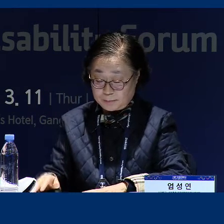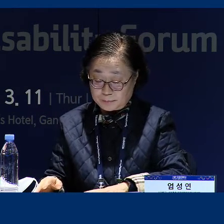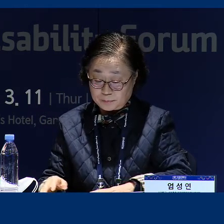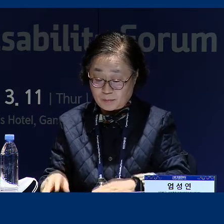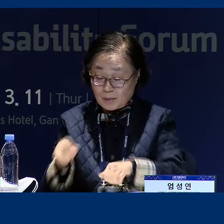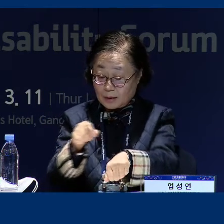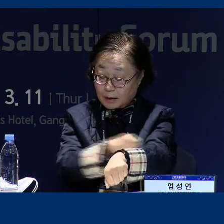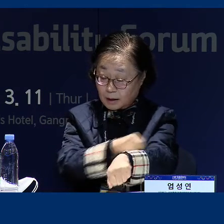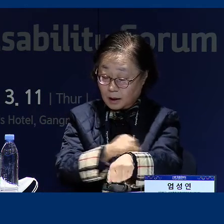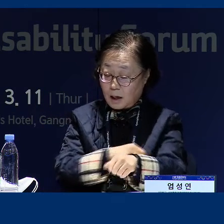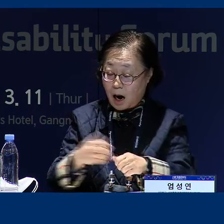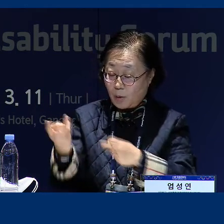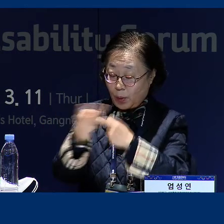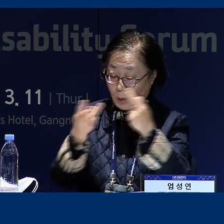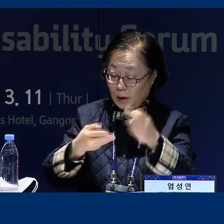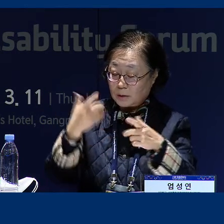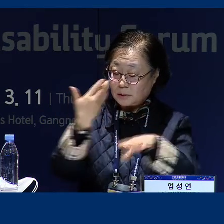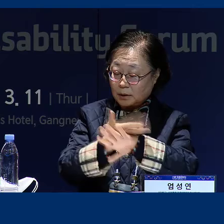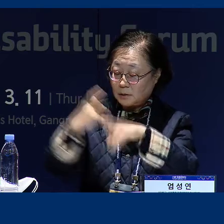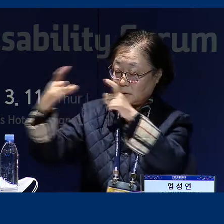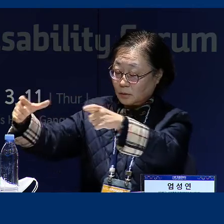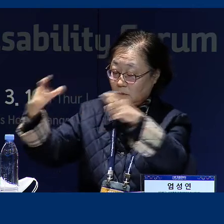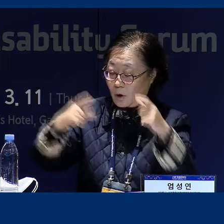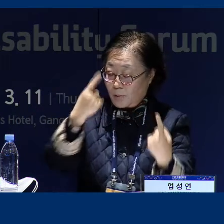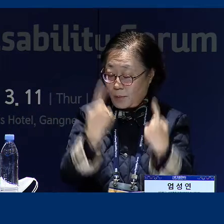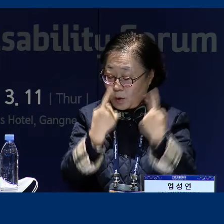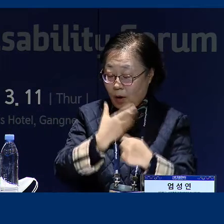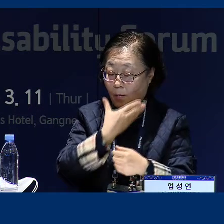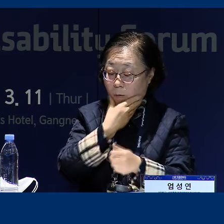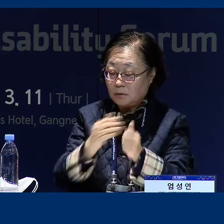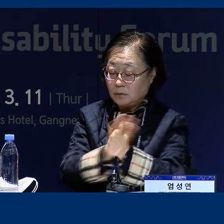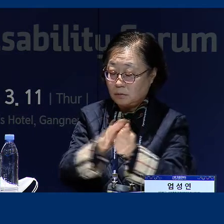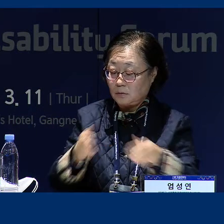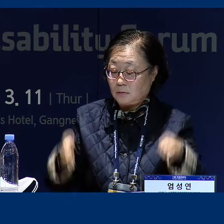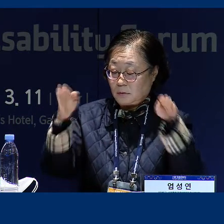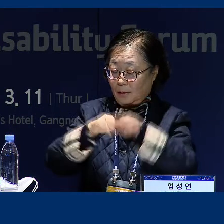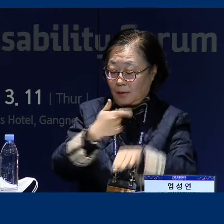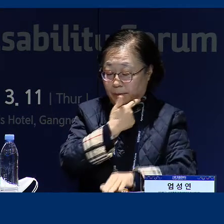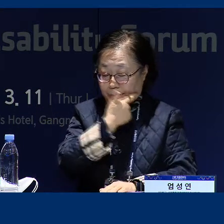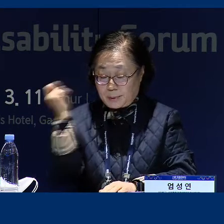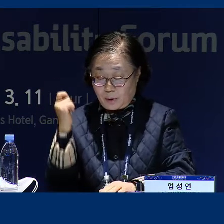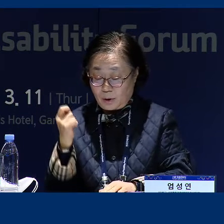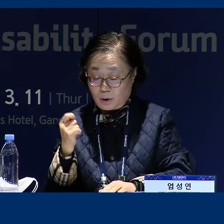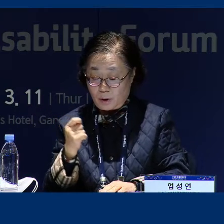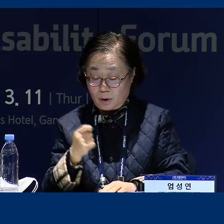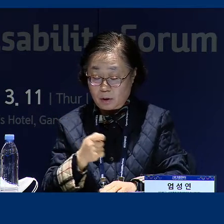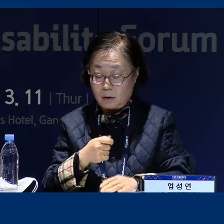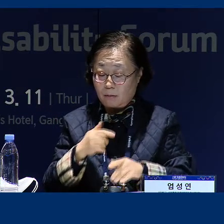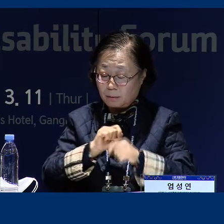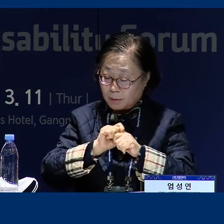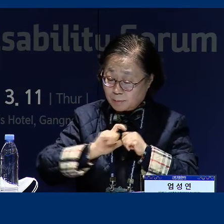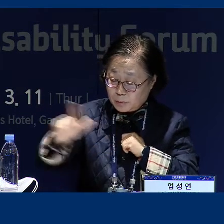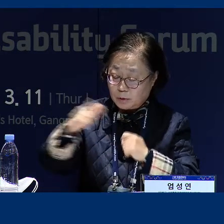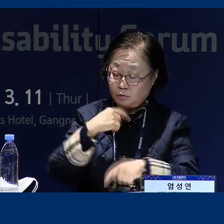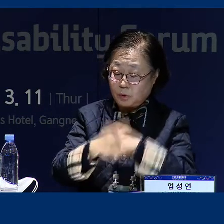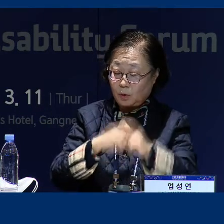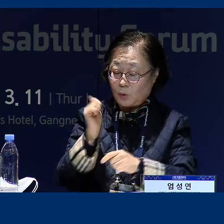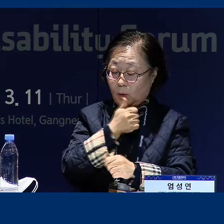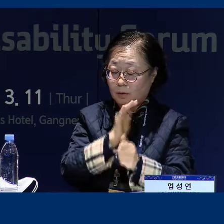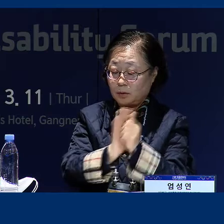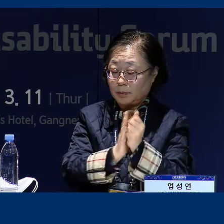청각 장애인으로서는 체감되는 변화 하나입니다. 특히 다른 시도에 비해서 복지 인프라가